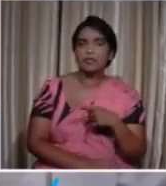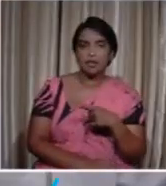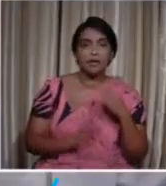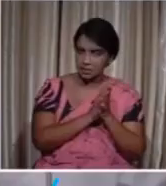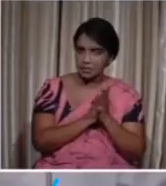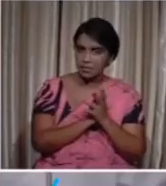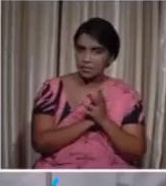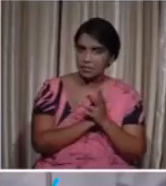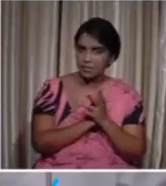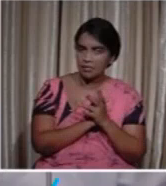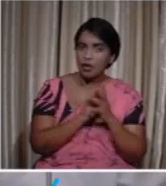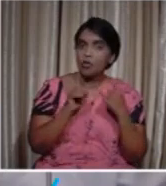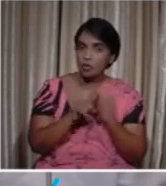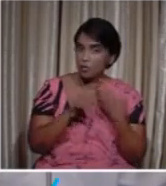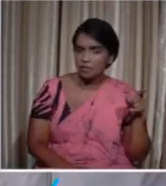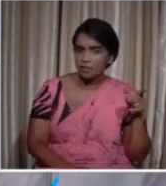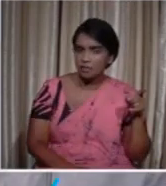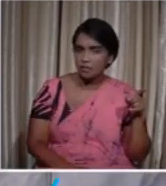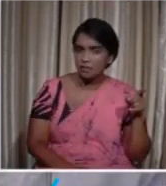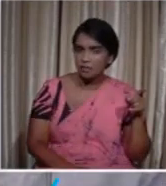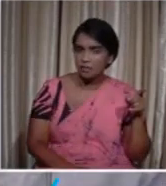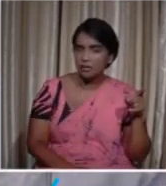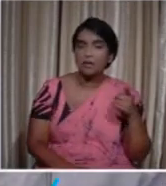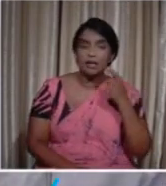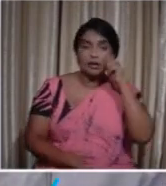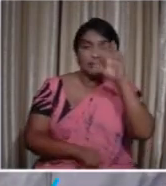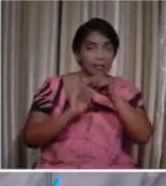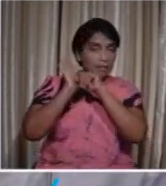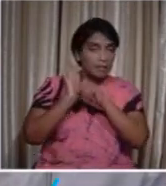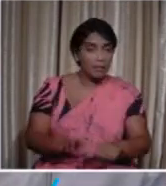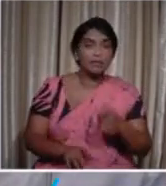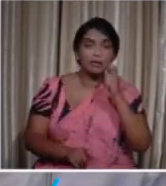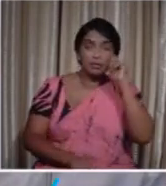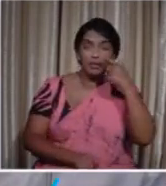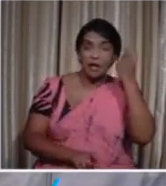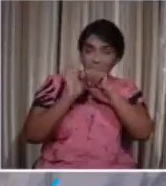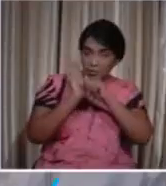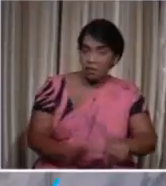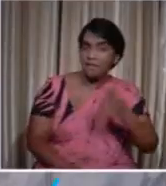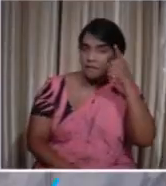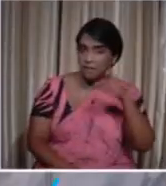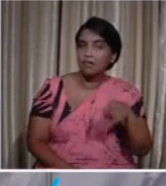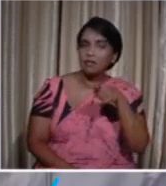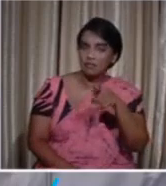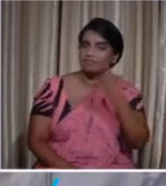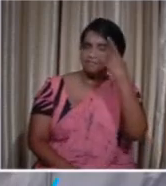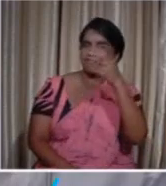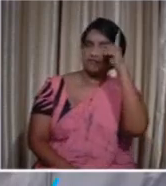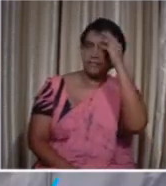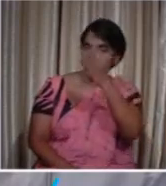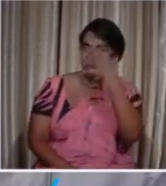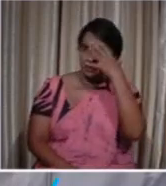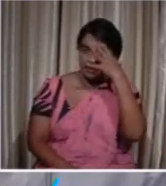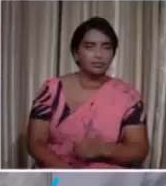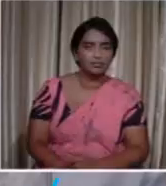ගෙවල් ගිනි තිබ්බේ. කුමාර වේදම් මැතිතුමා බුගත කරේ නේ. ජනතාව පාවා දීම තමයි ජනමතය පාවා දීසන තමයි ඒගොල්ලන්ට උනේ කියන එක